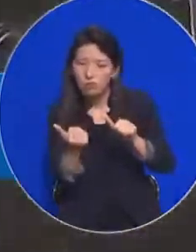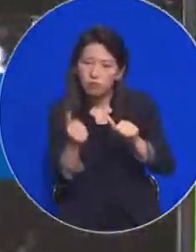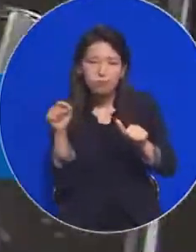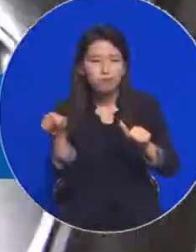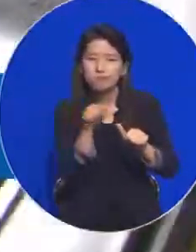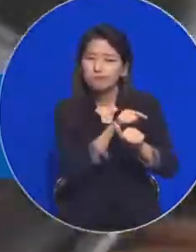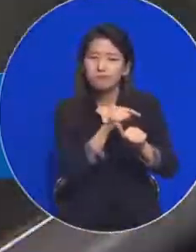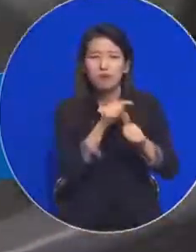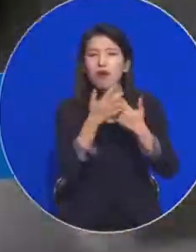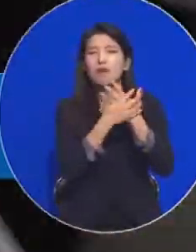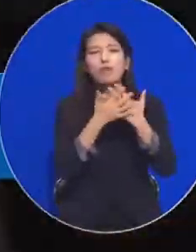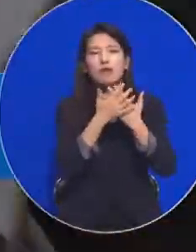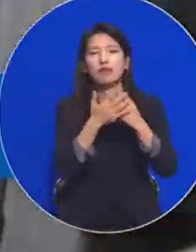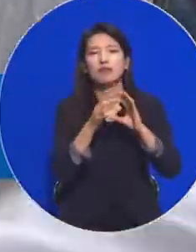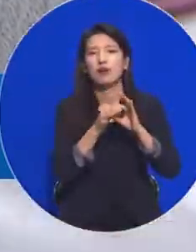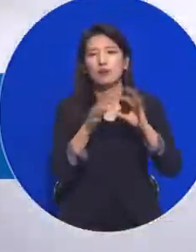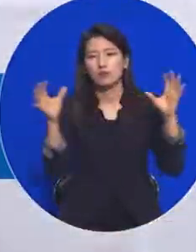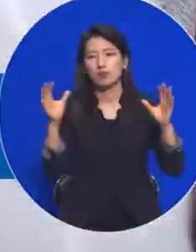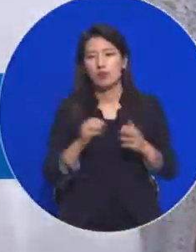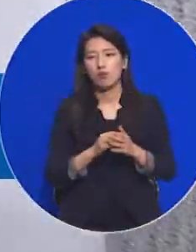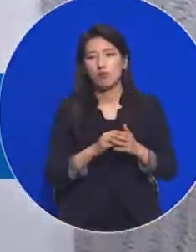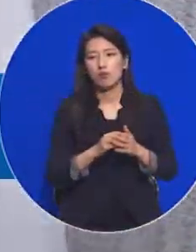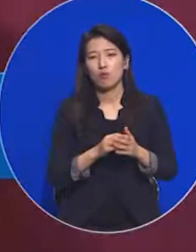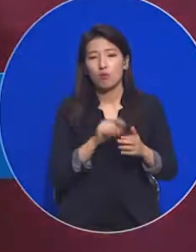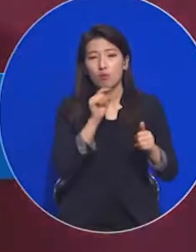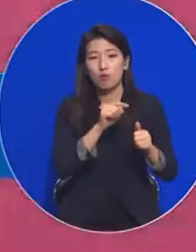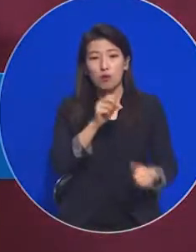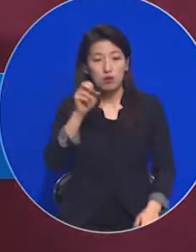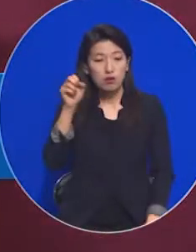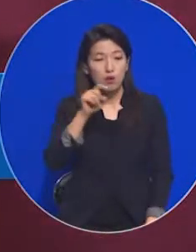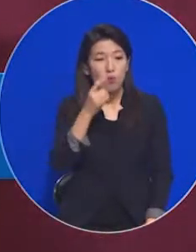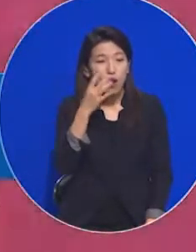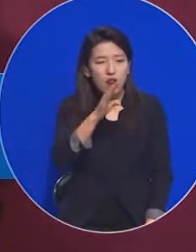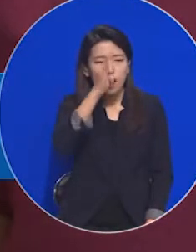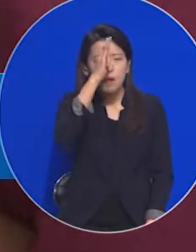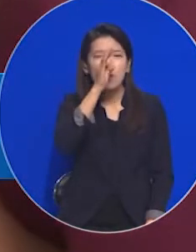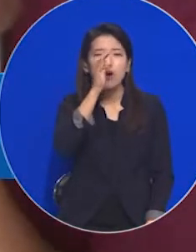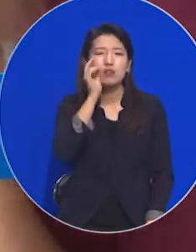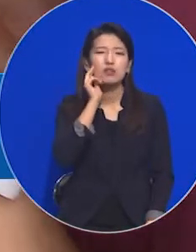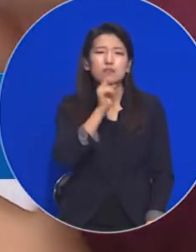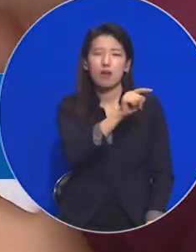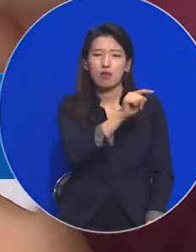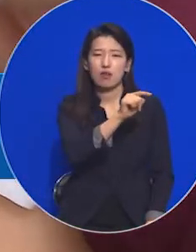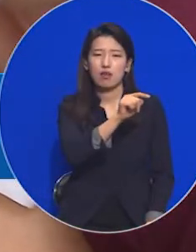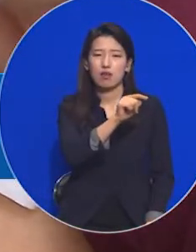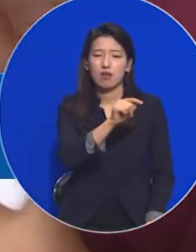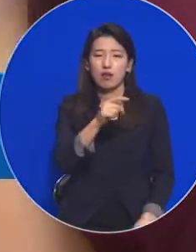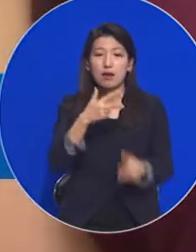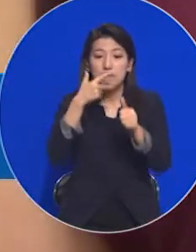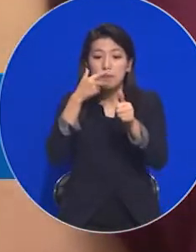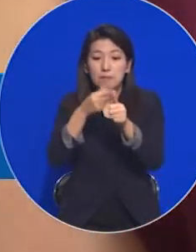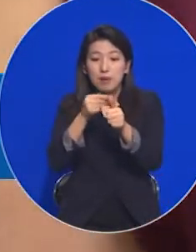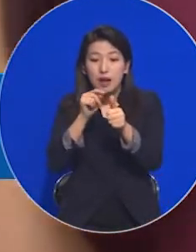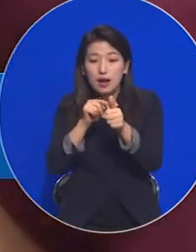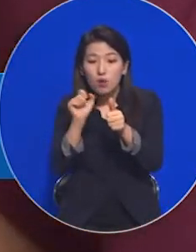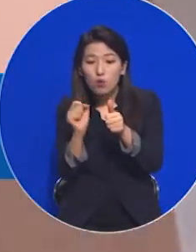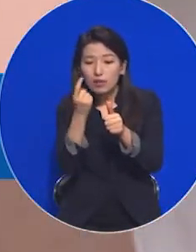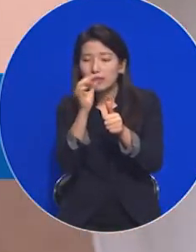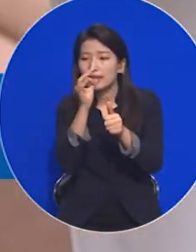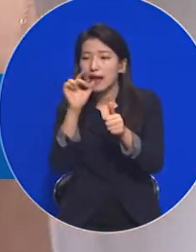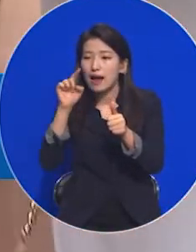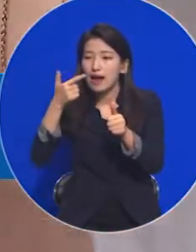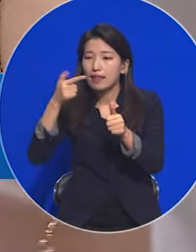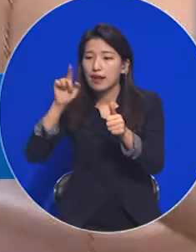판단했습니다. 대상 사망 사례 모두 급격한 사망에 이를 수 있는 알레르기 쇼크인 아나필락시스에 해당하지